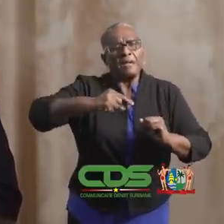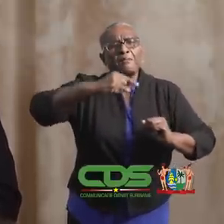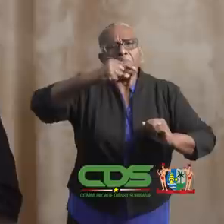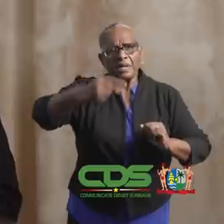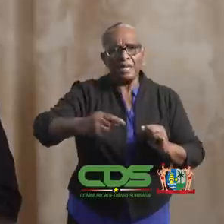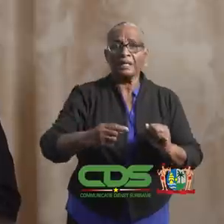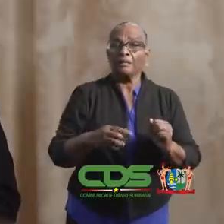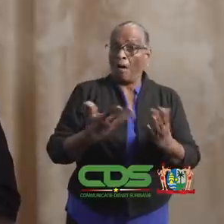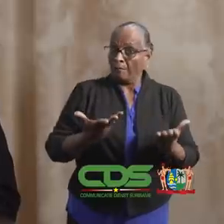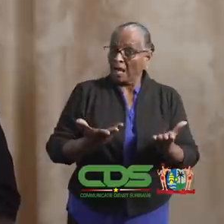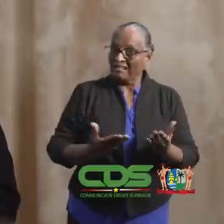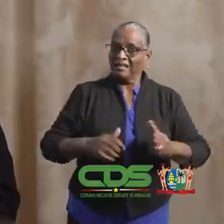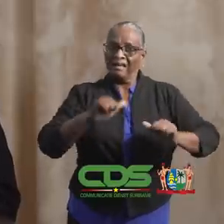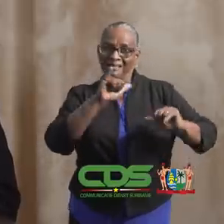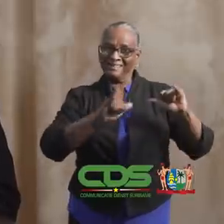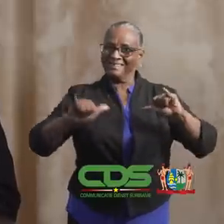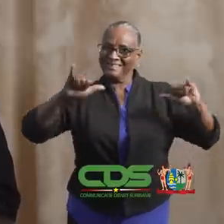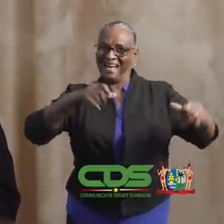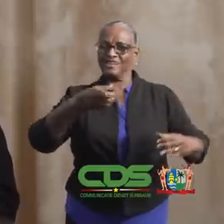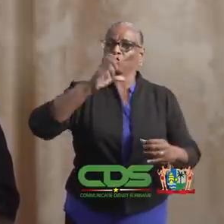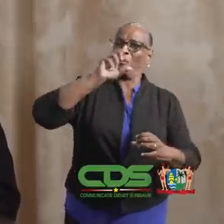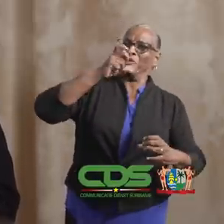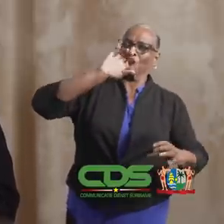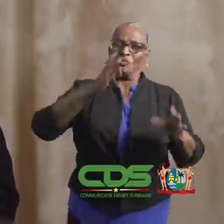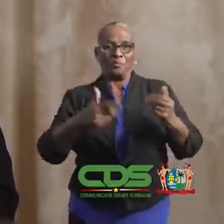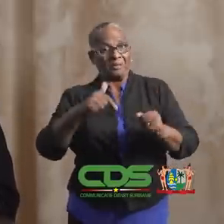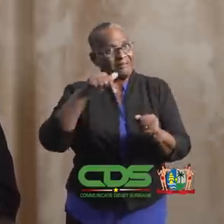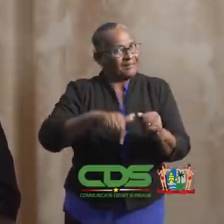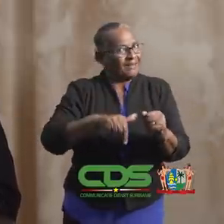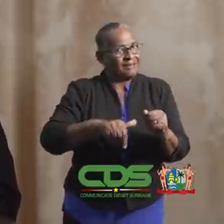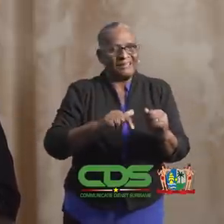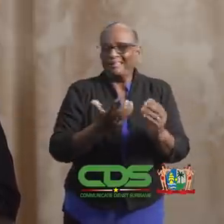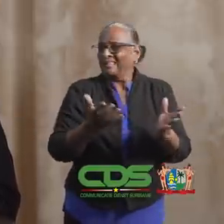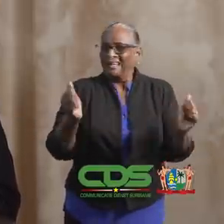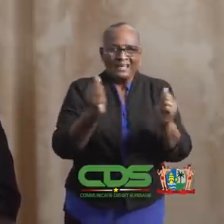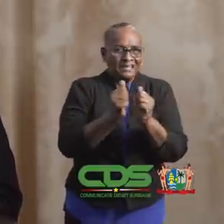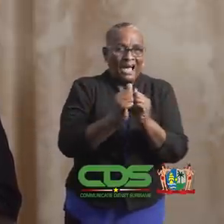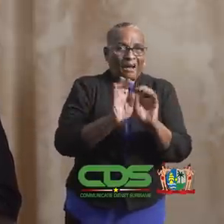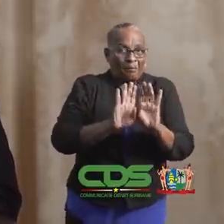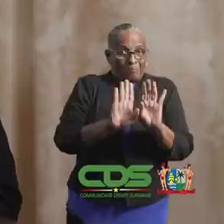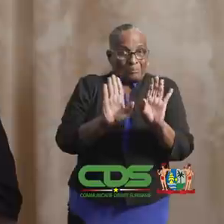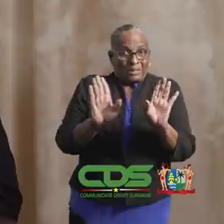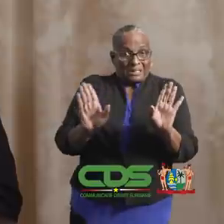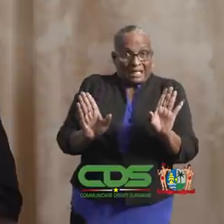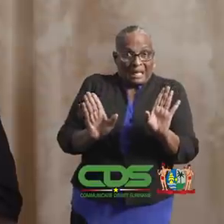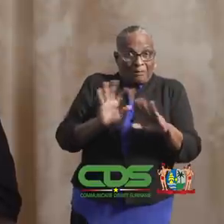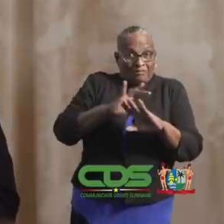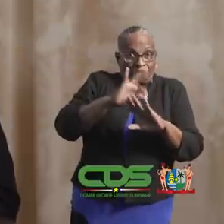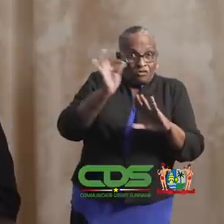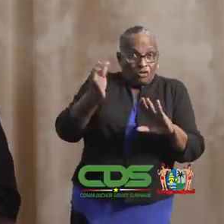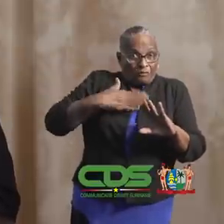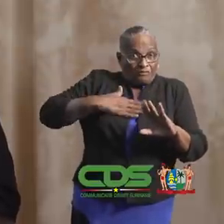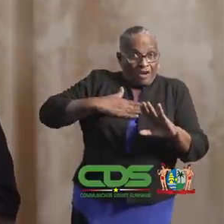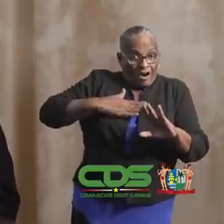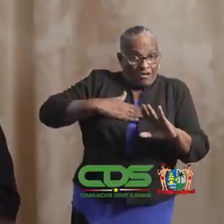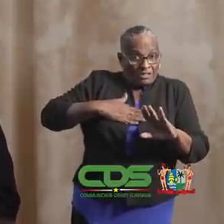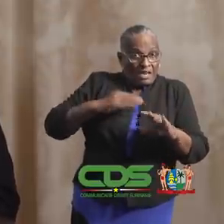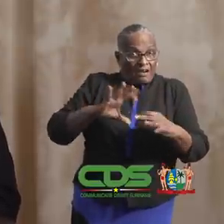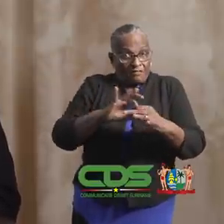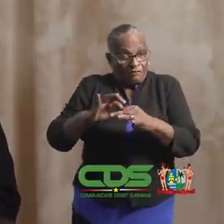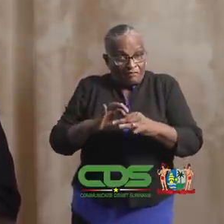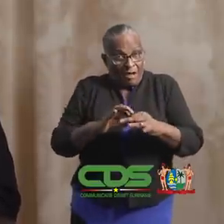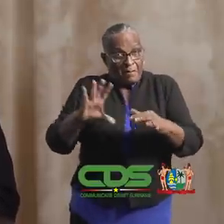gebruikelijke dans- en drankfestijnen dit jaar voor 1 keer omwille van bescherming van de gezondheid van onszelf en onze